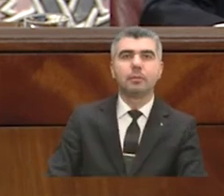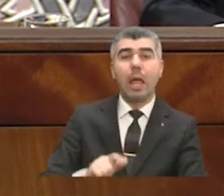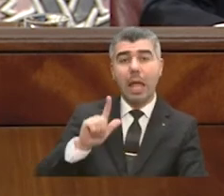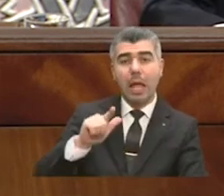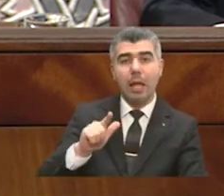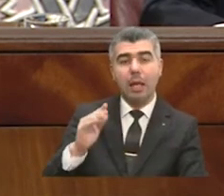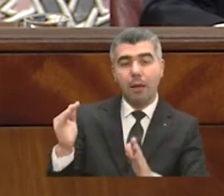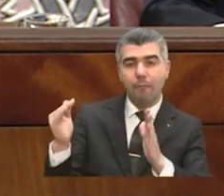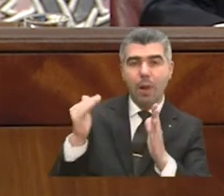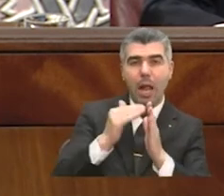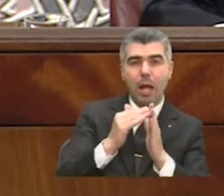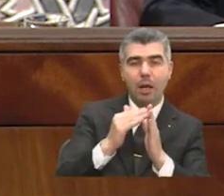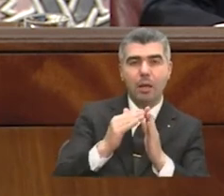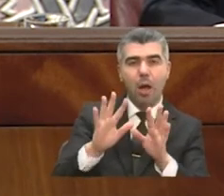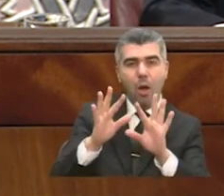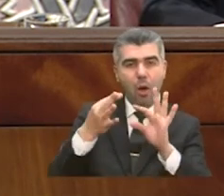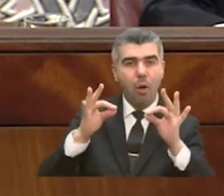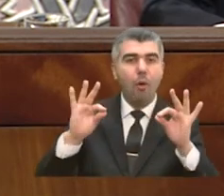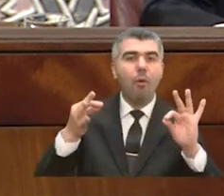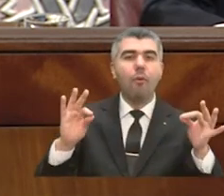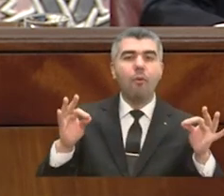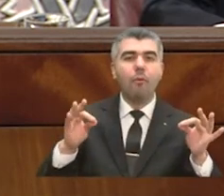cette campagne